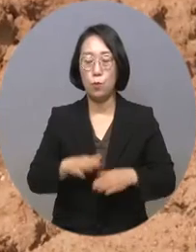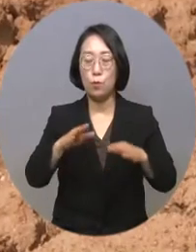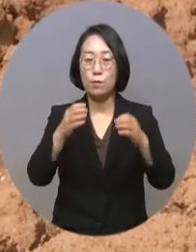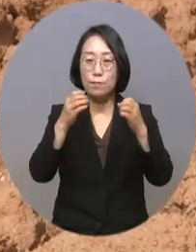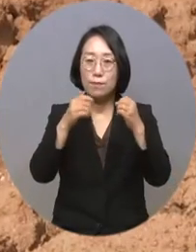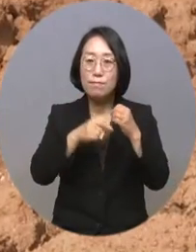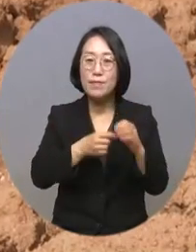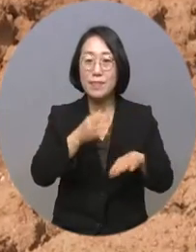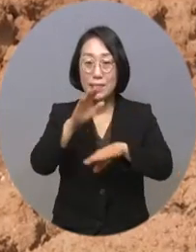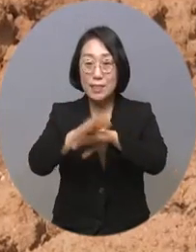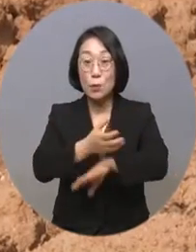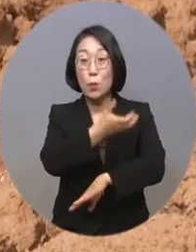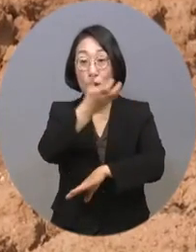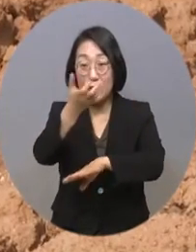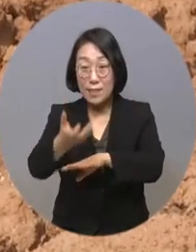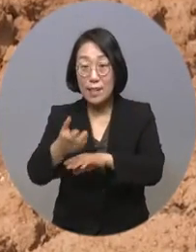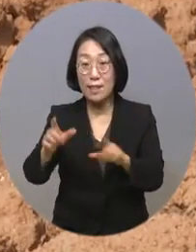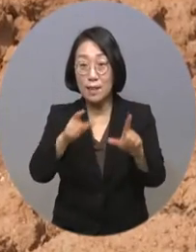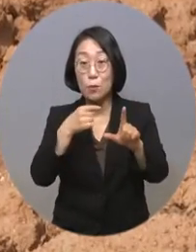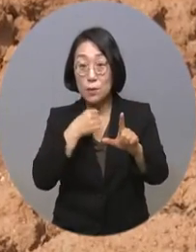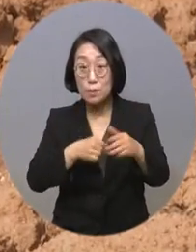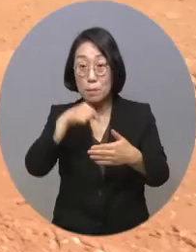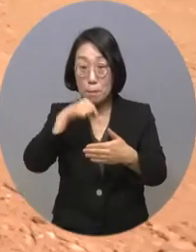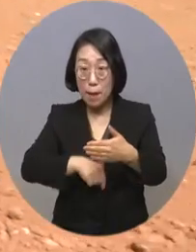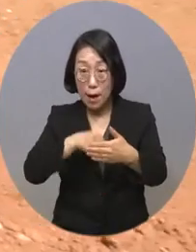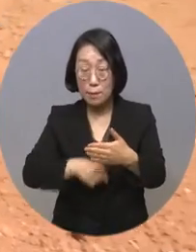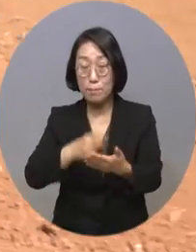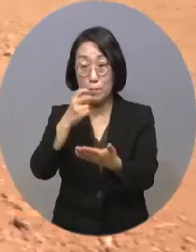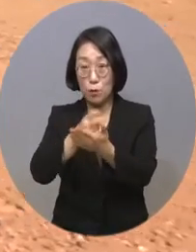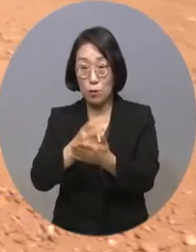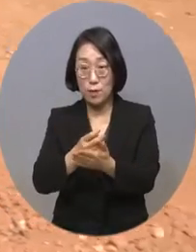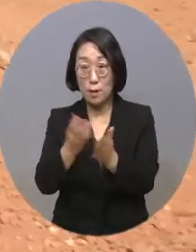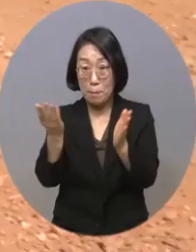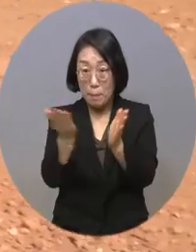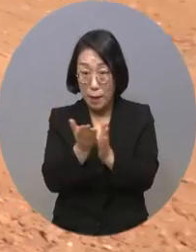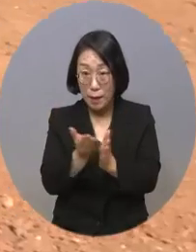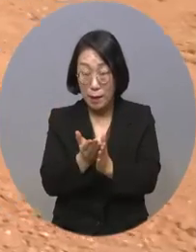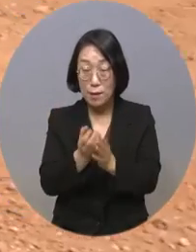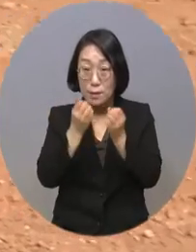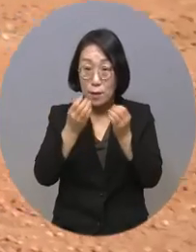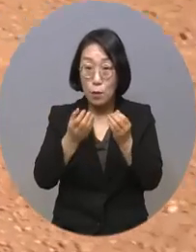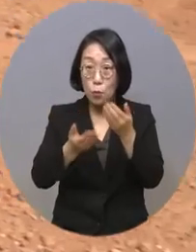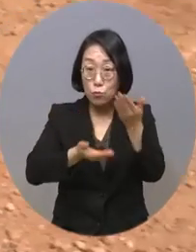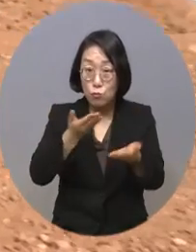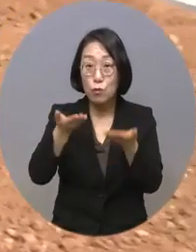귀농 귀촌 욕구가 다양한 정책 추진으로 새롭게 펼쳐지는 제2의